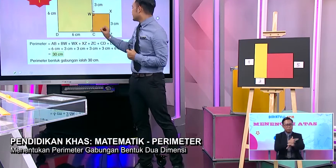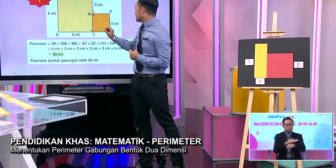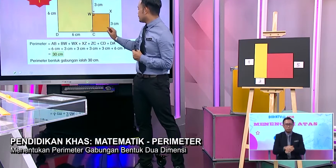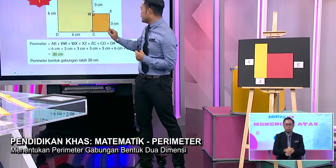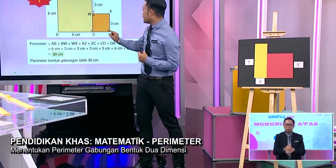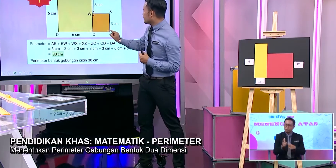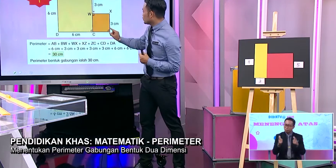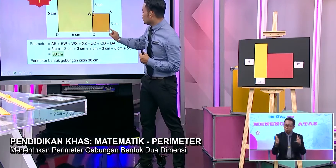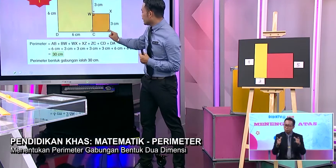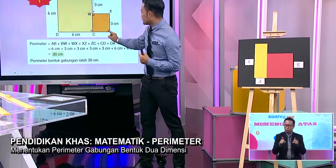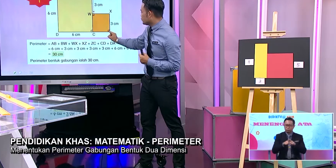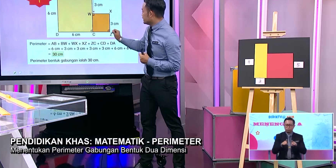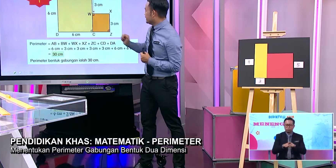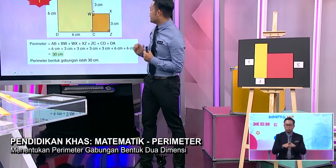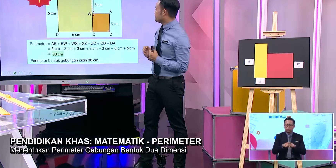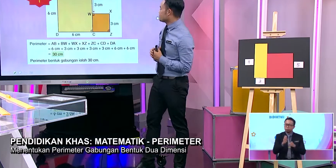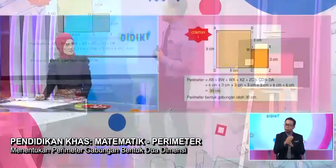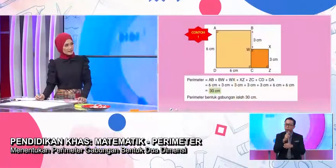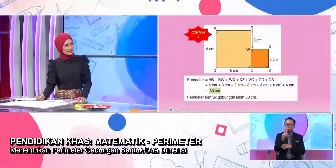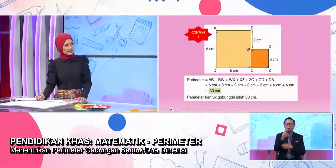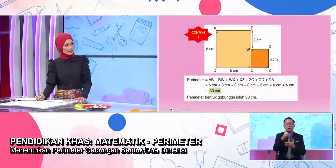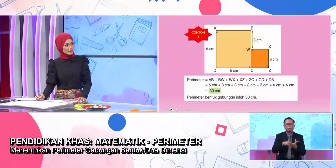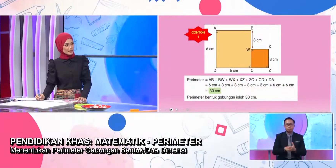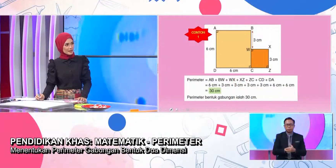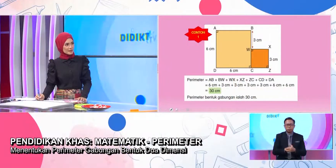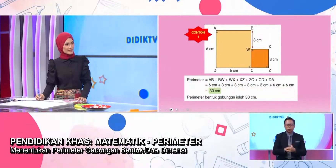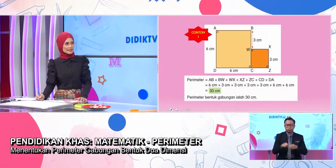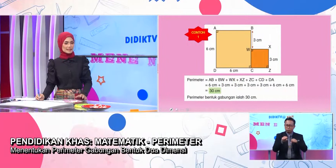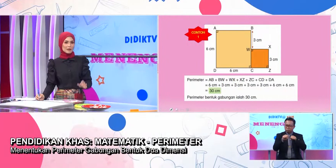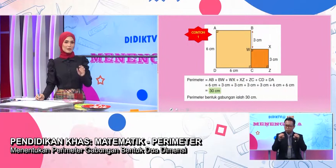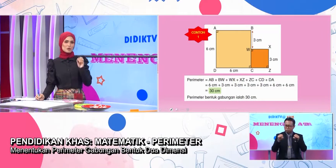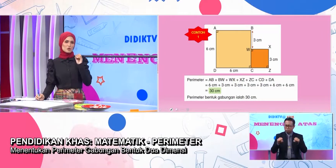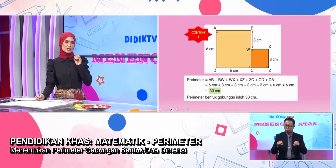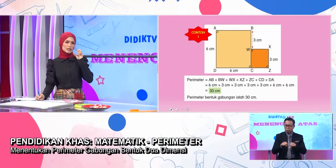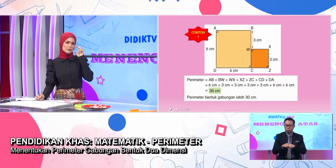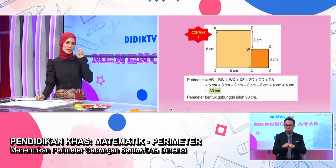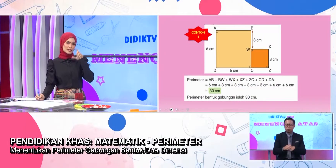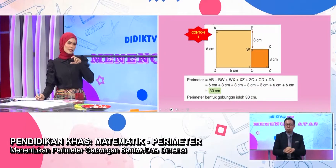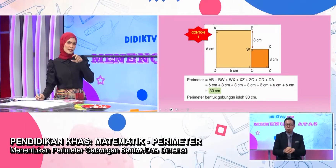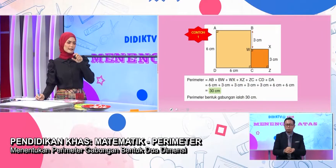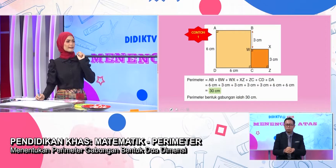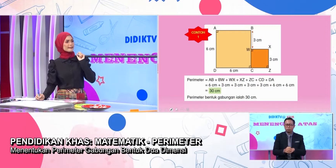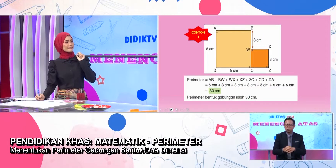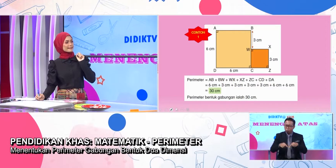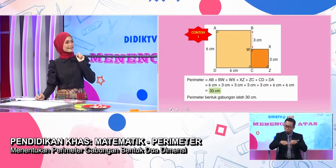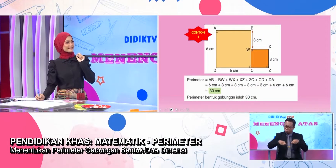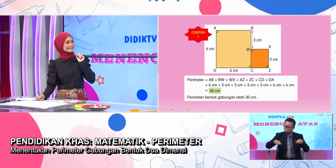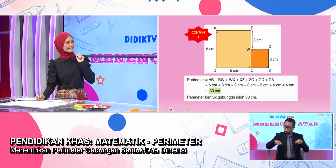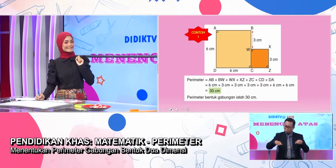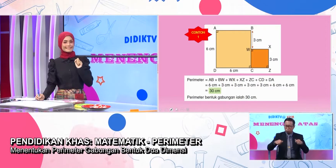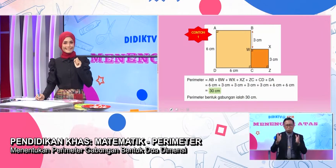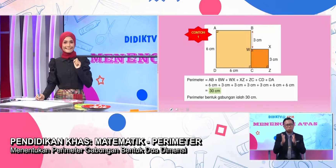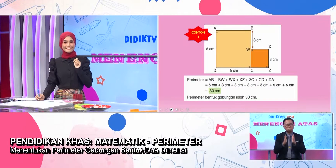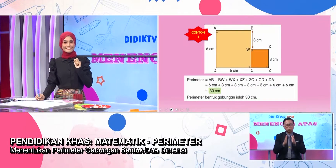sama Bagaimana dengan bentuk yang kedua ini segi empat sama Sisi tetapi ukurannya lebih kecil hammertoe